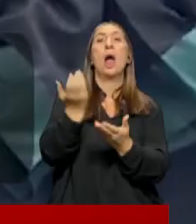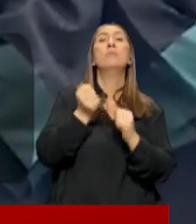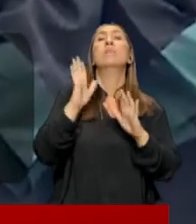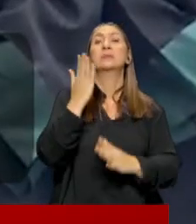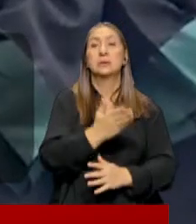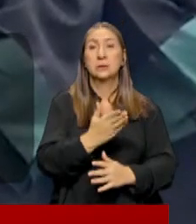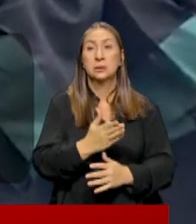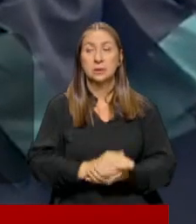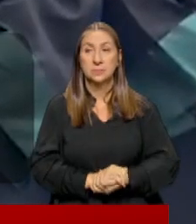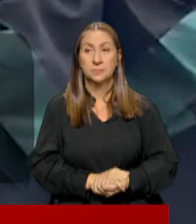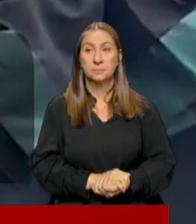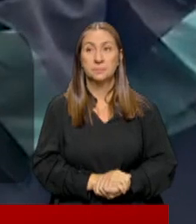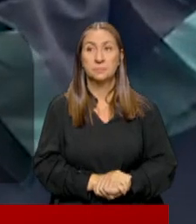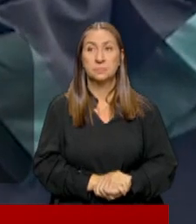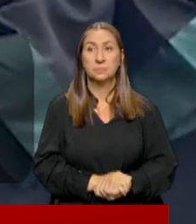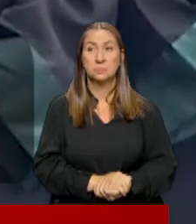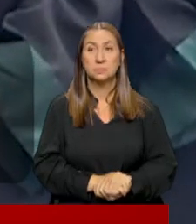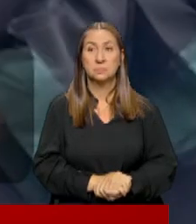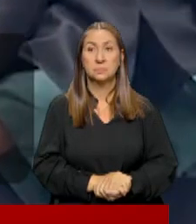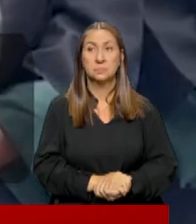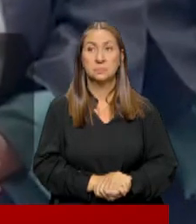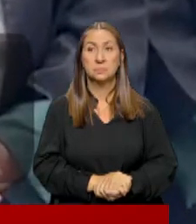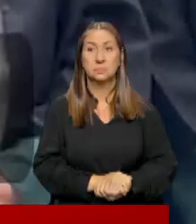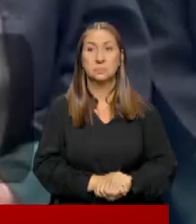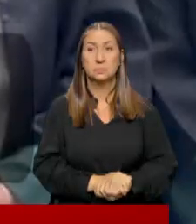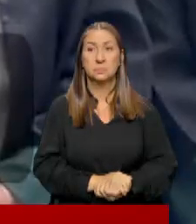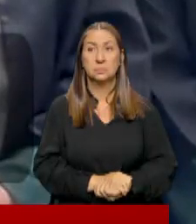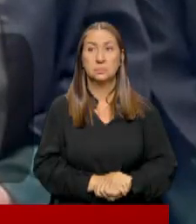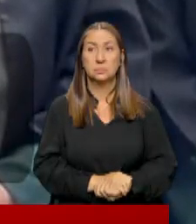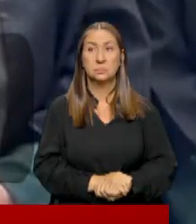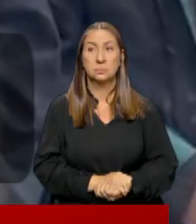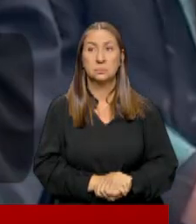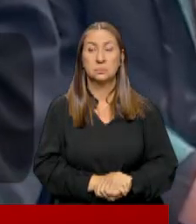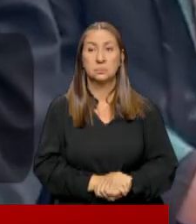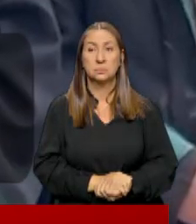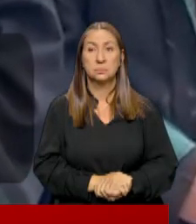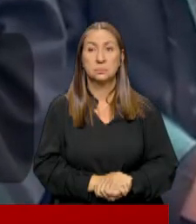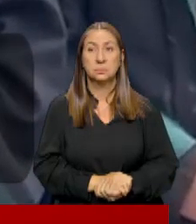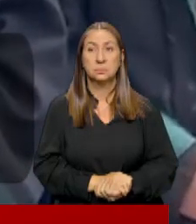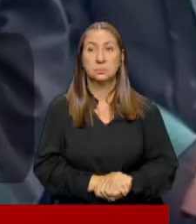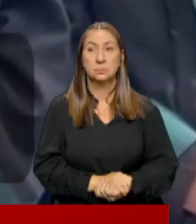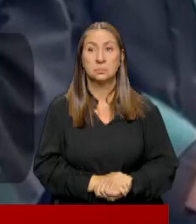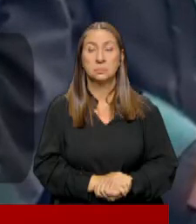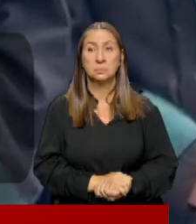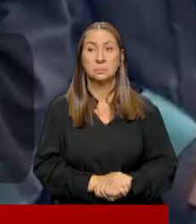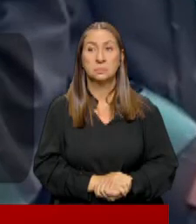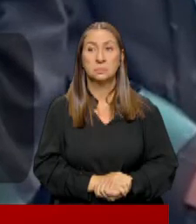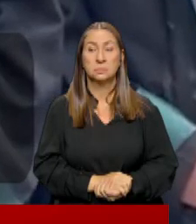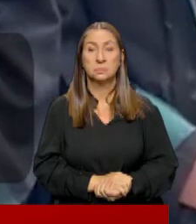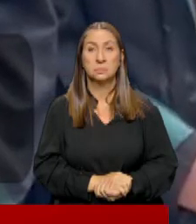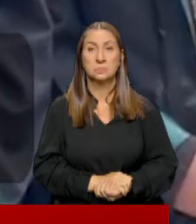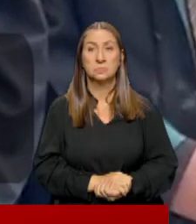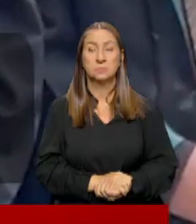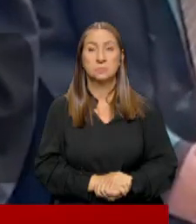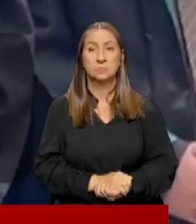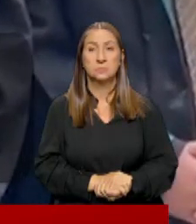edilmedi. Biz suç duyurusunu yaptığımız için bize bir sayı verin. Hayır, onu da veremiyoruz. Yaklaşık 1,5 saattir adliye